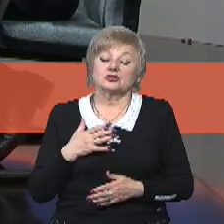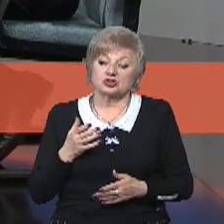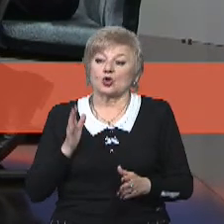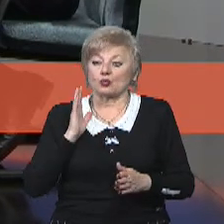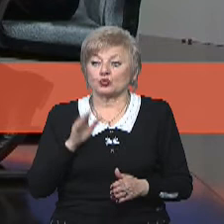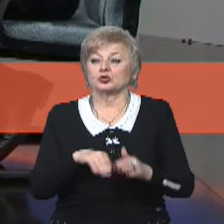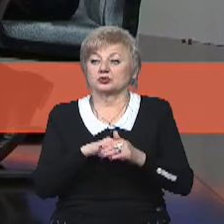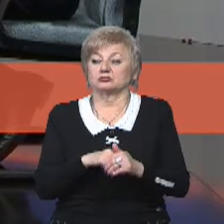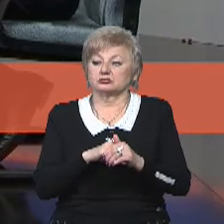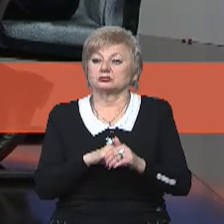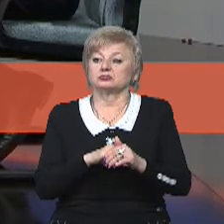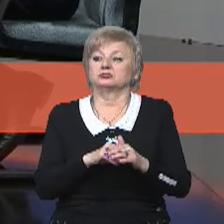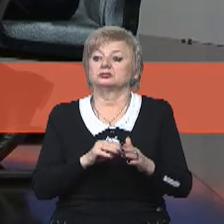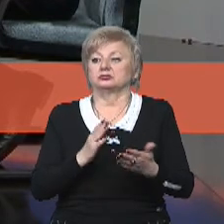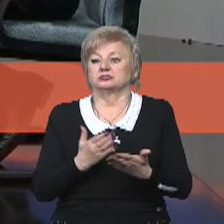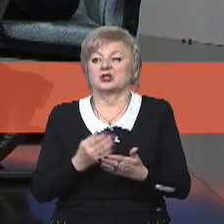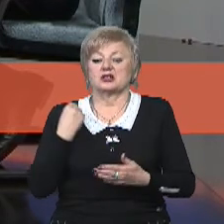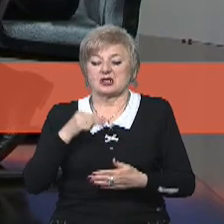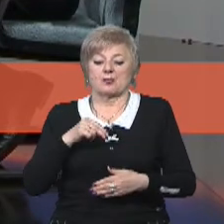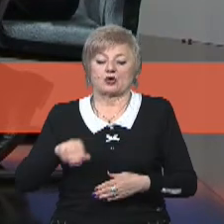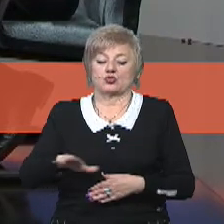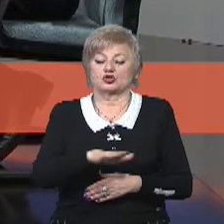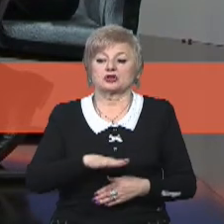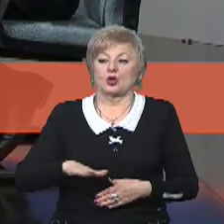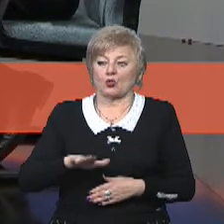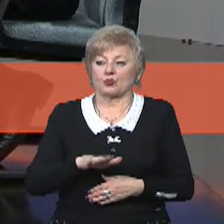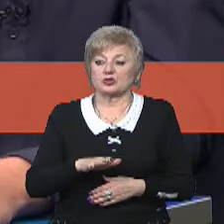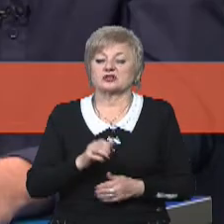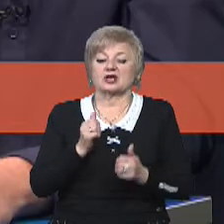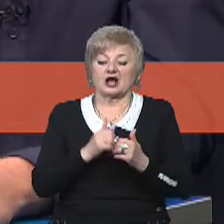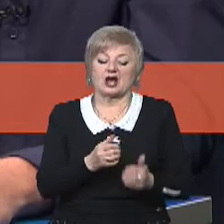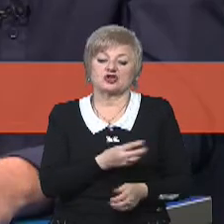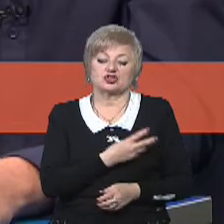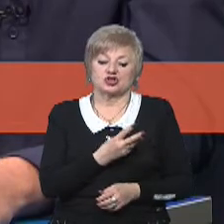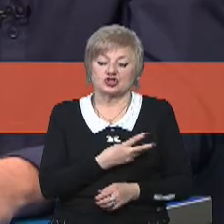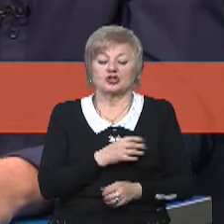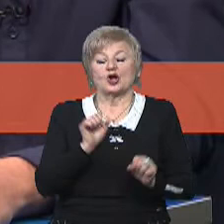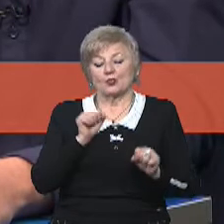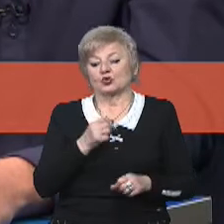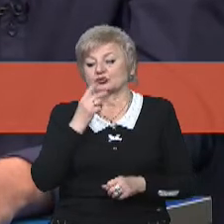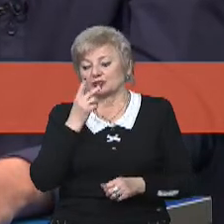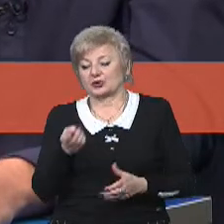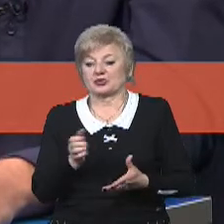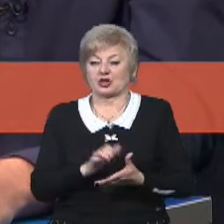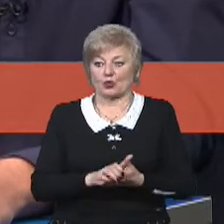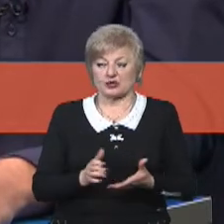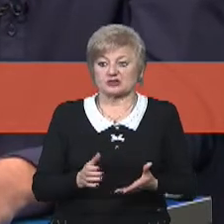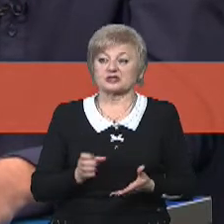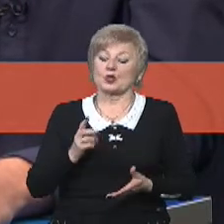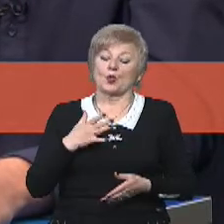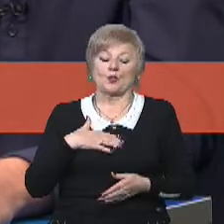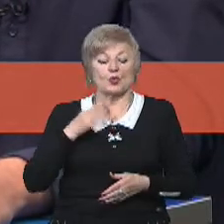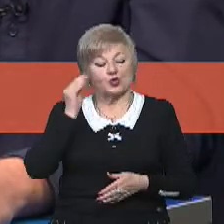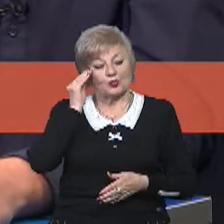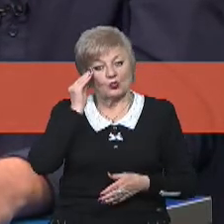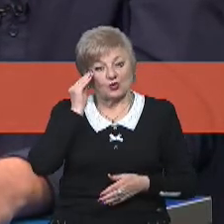буде зберігатися у межах Запорізької області, де кожен бажаючий може з нею ознайомитись. Але, на мій погляд,